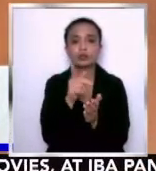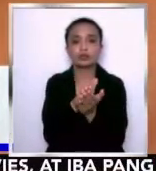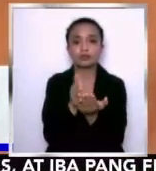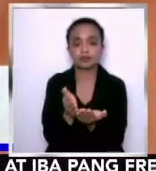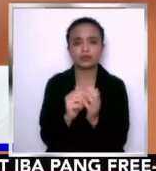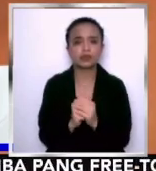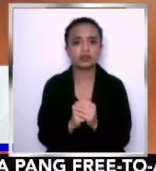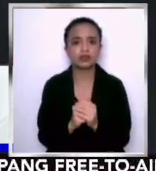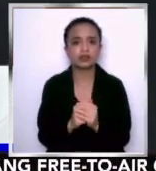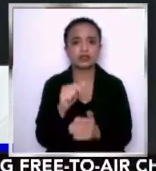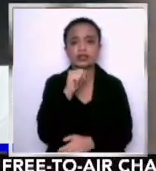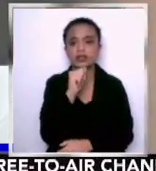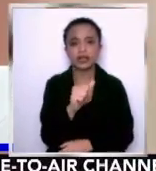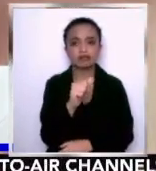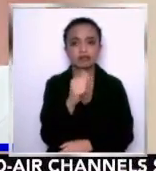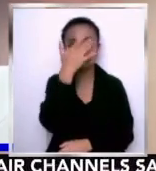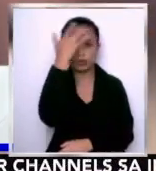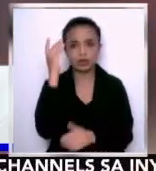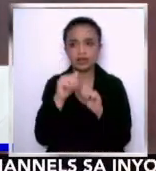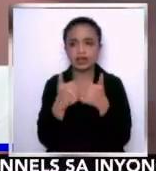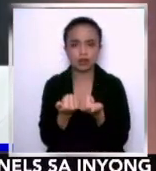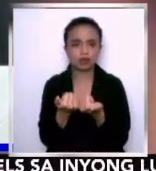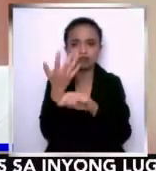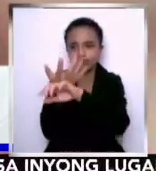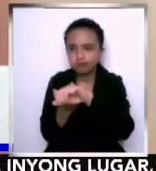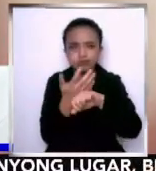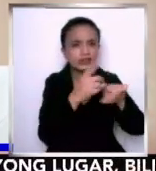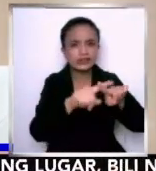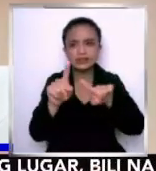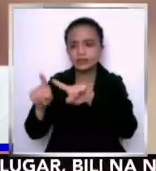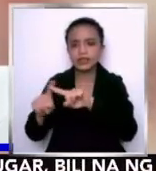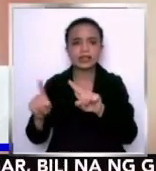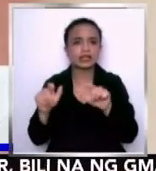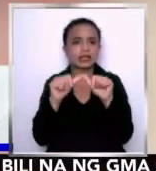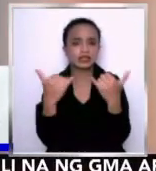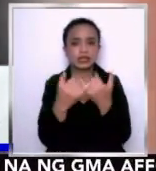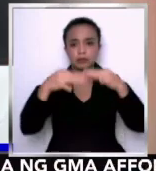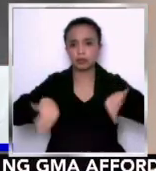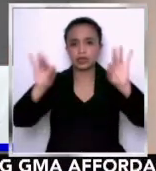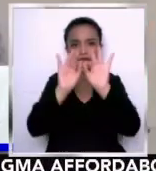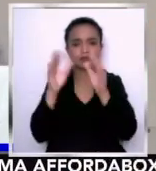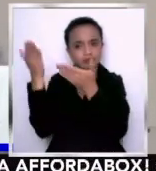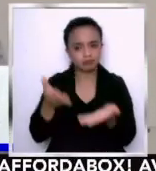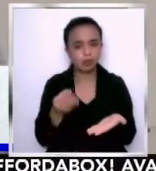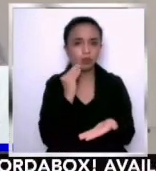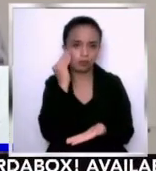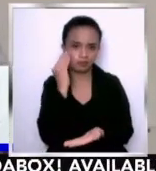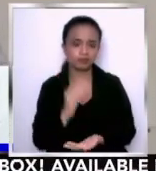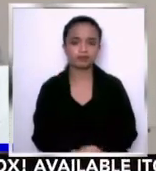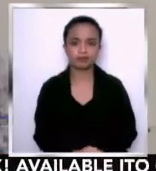sila halos magmakaawa sa iba't ibang ahensya ng gobyerno. Maiuwi lang ang mister. Ang sakit-sakit.